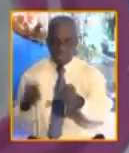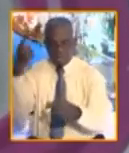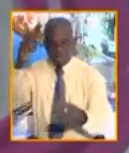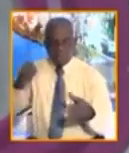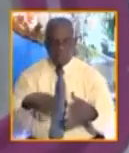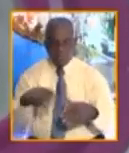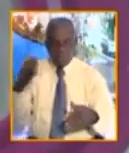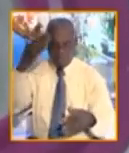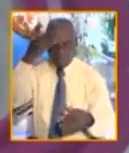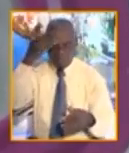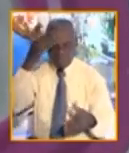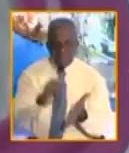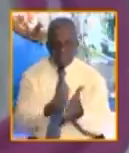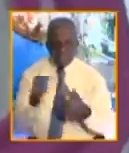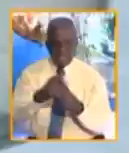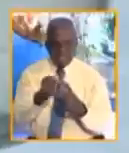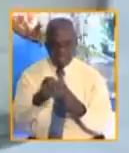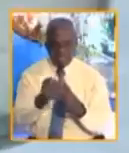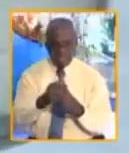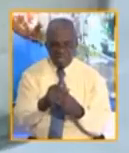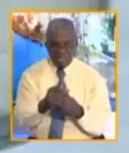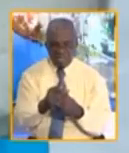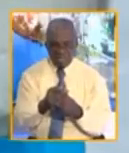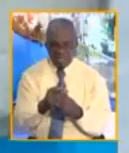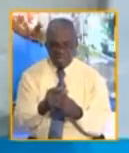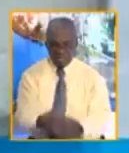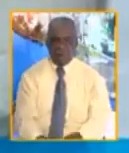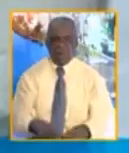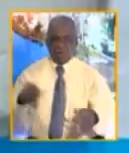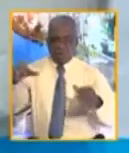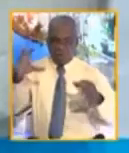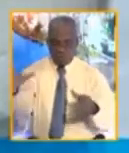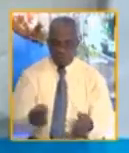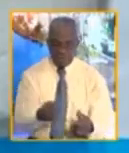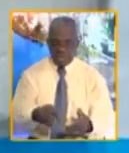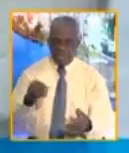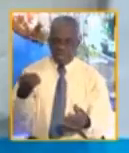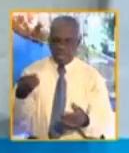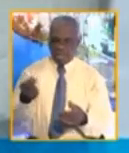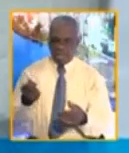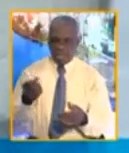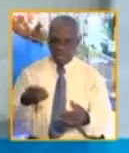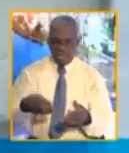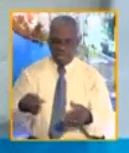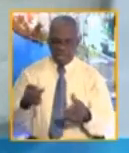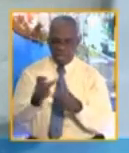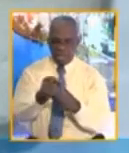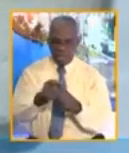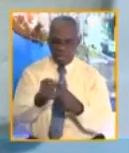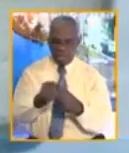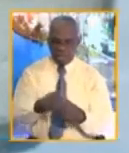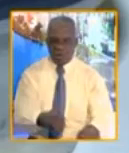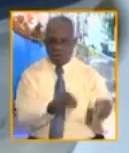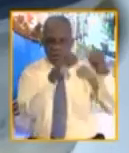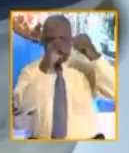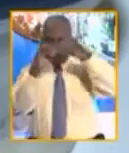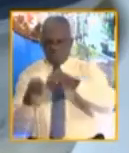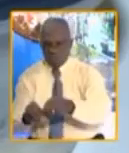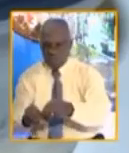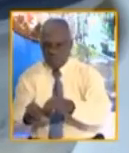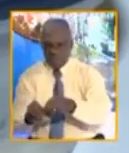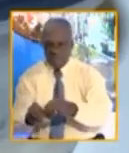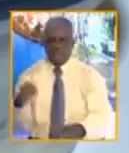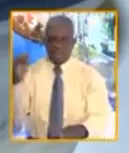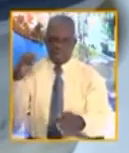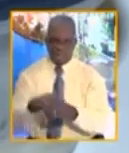reconnaître un tel riz, il est suggéré, entre autres, d'immerger les grains dans un bol d'eau. Si ces derniers flottent, il s'agit d'un faux riz. On